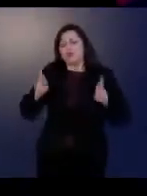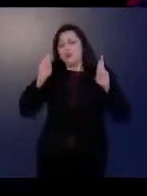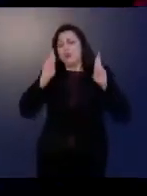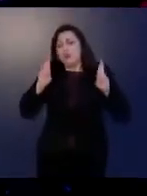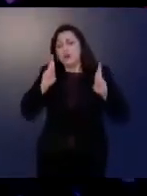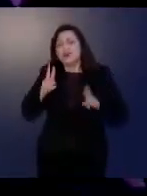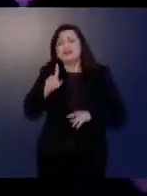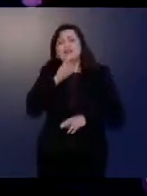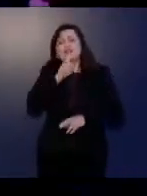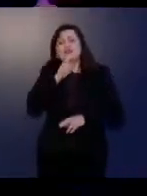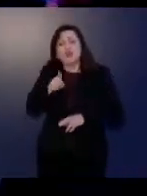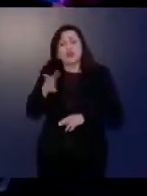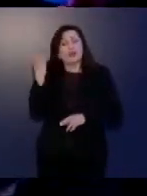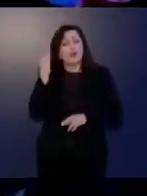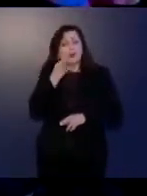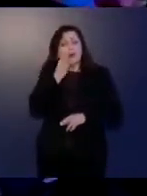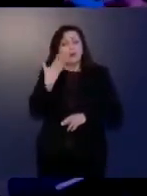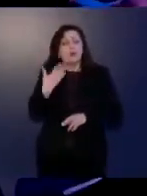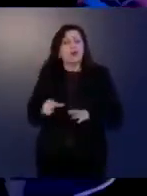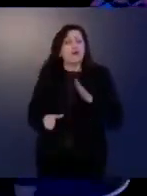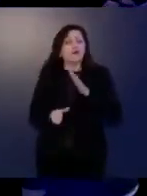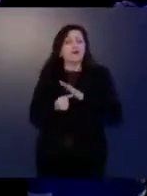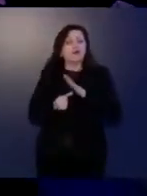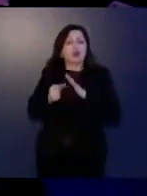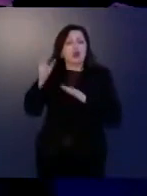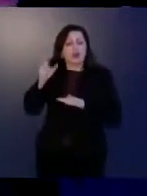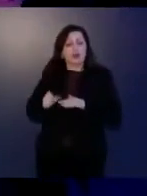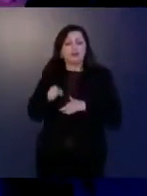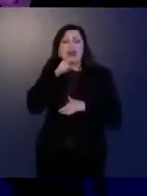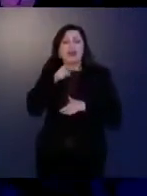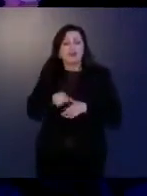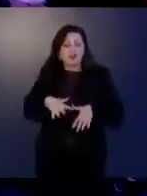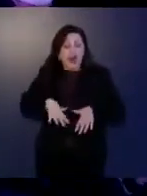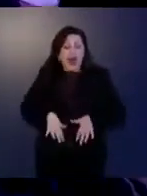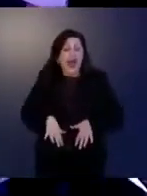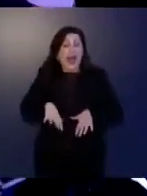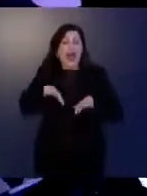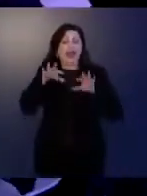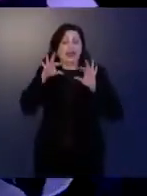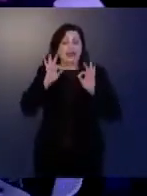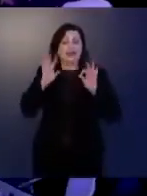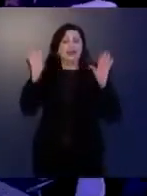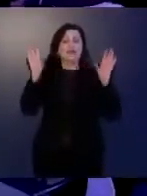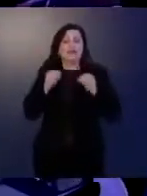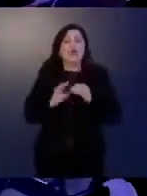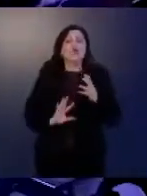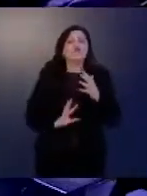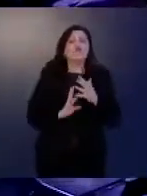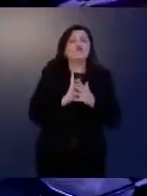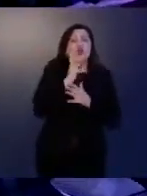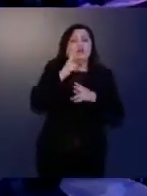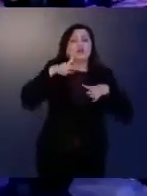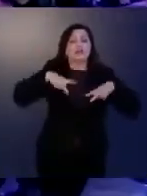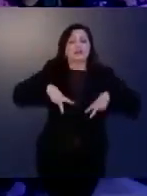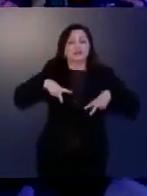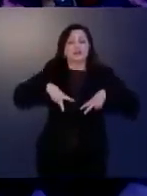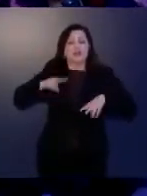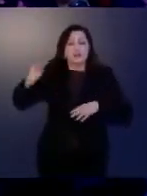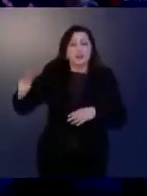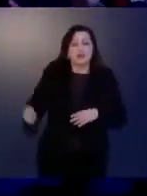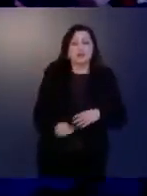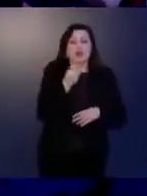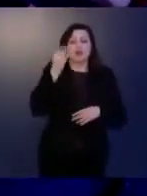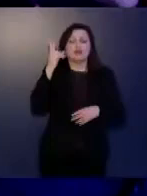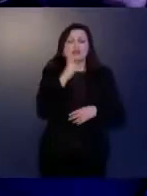την αφετηρία, το πρώτο νομοθέτημα μιας προοδευτικής κυβέρνησης που θα προκύψει από την 21